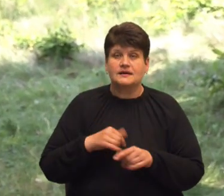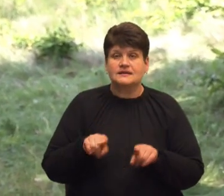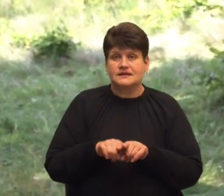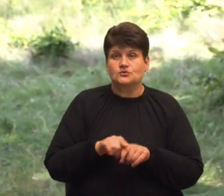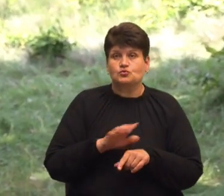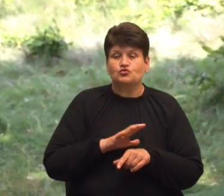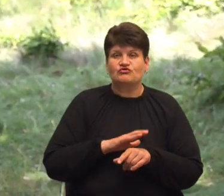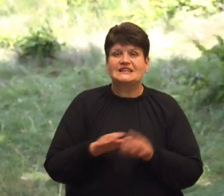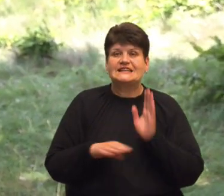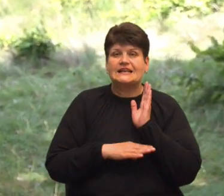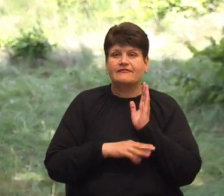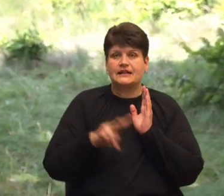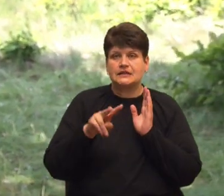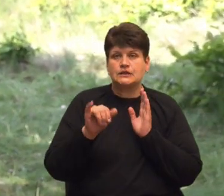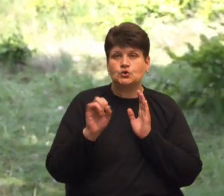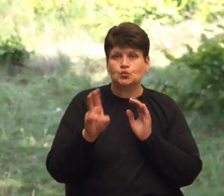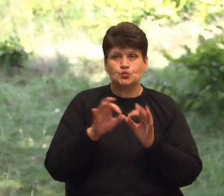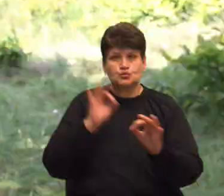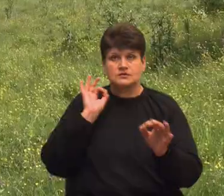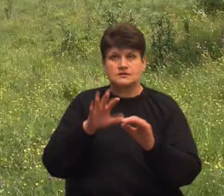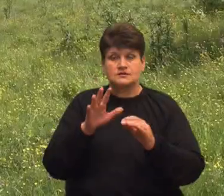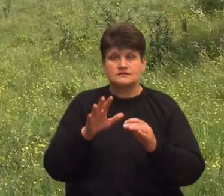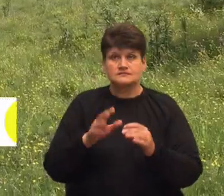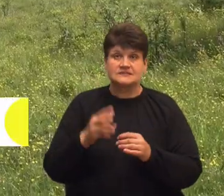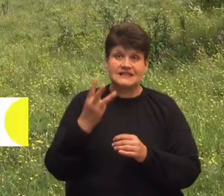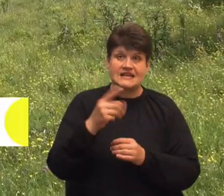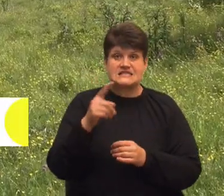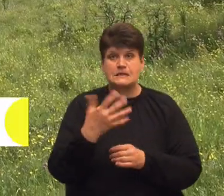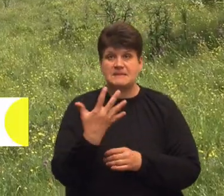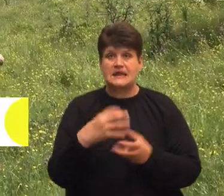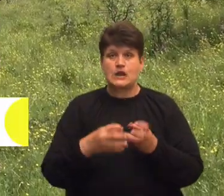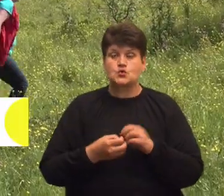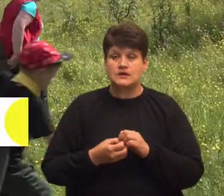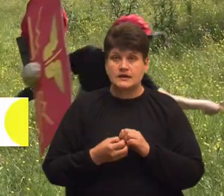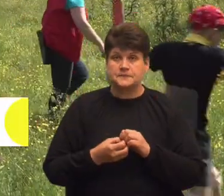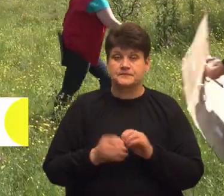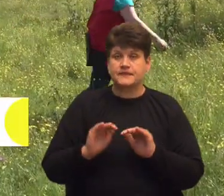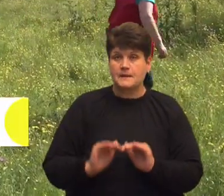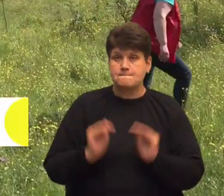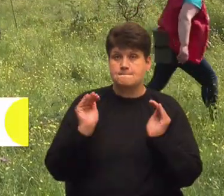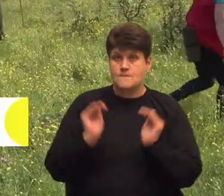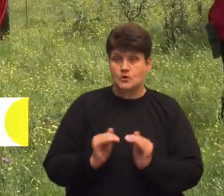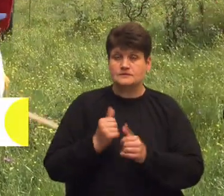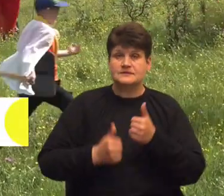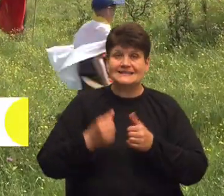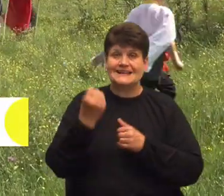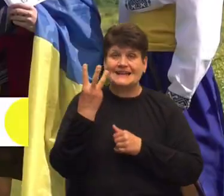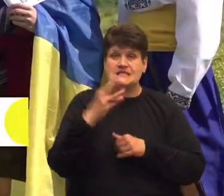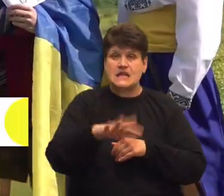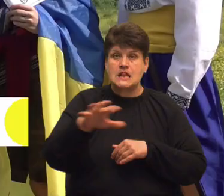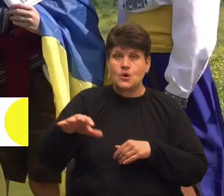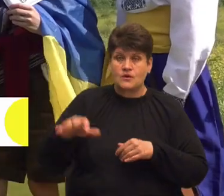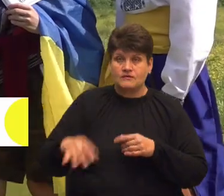лук результат 35 молодші пластини змагаються на 13 локаціях Для цього вони придумали